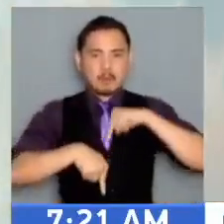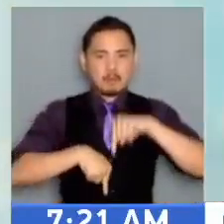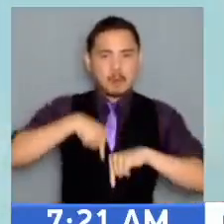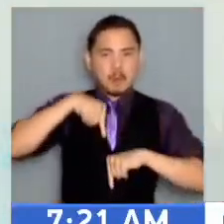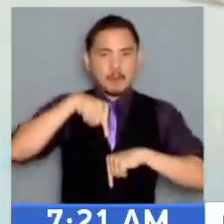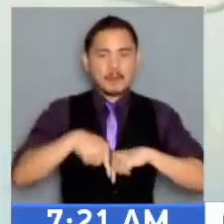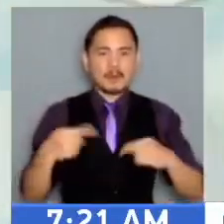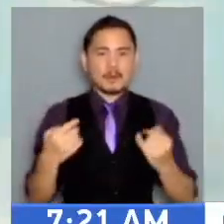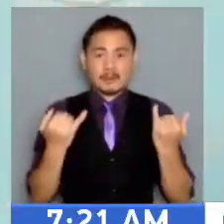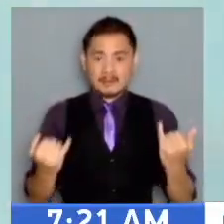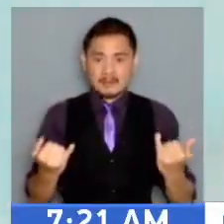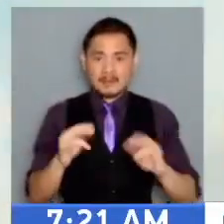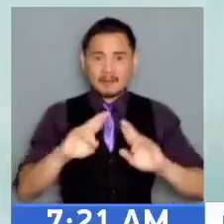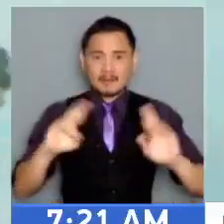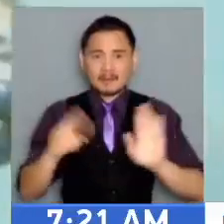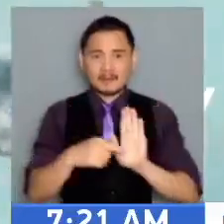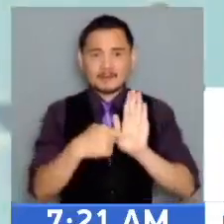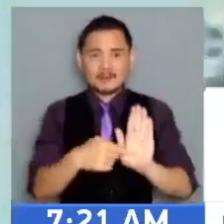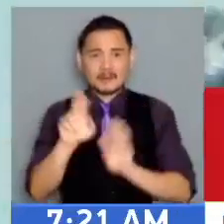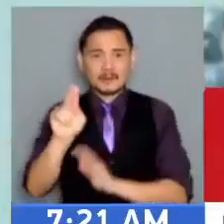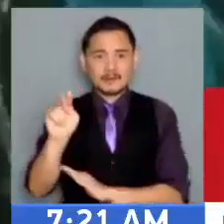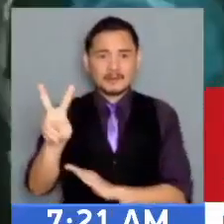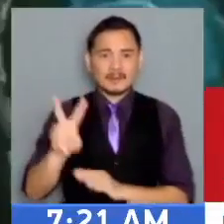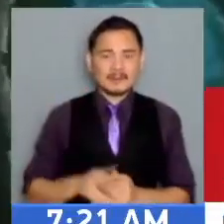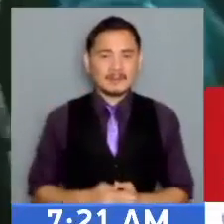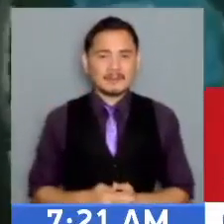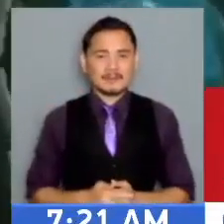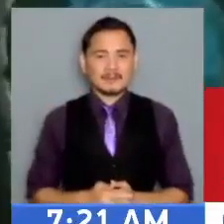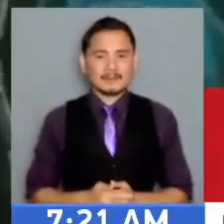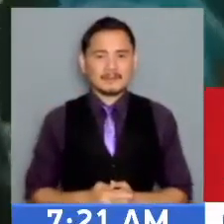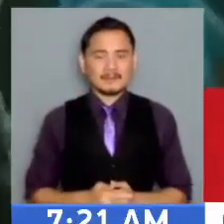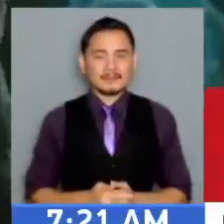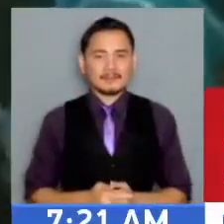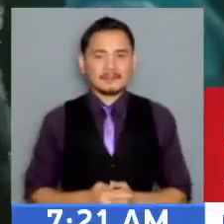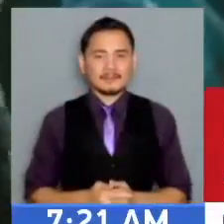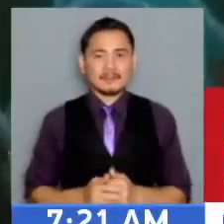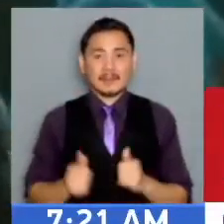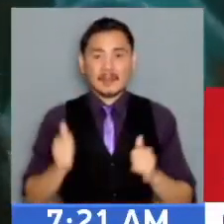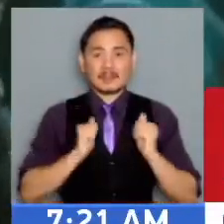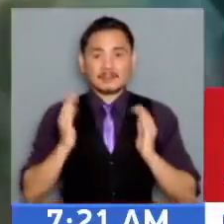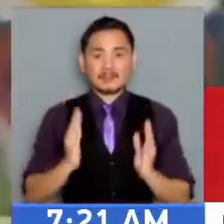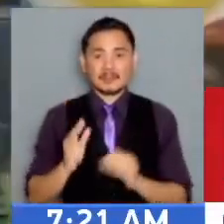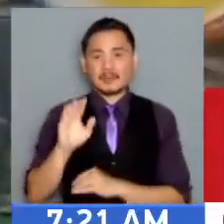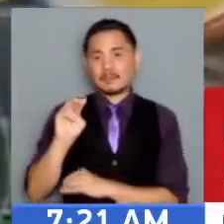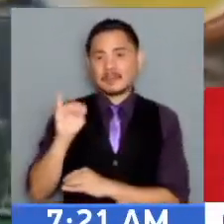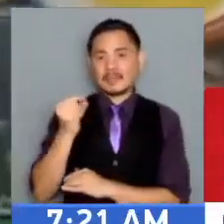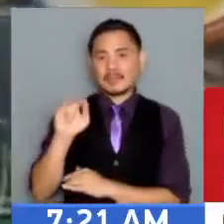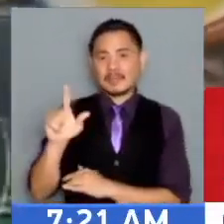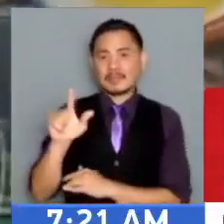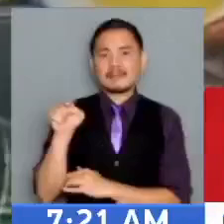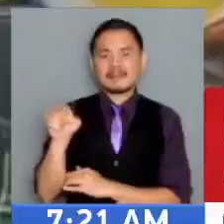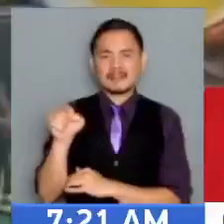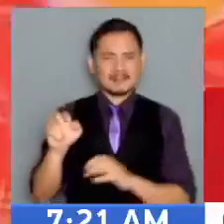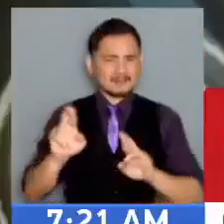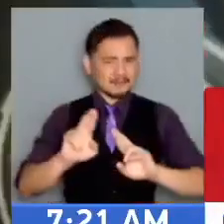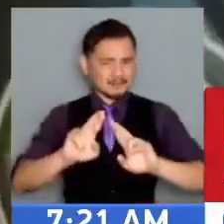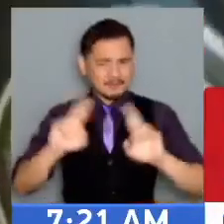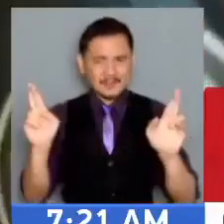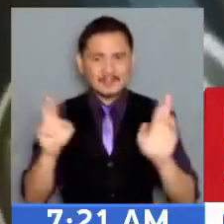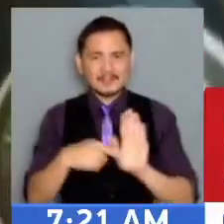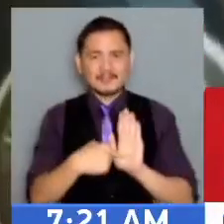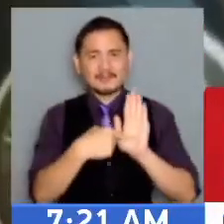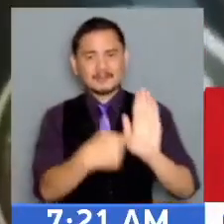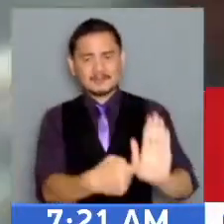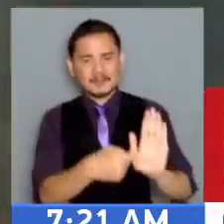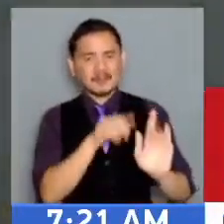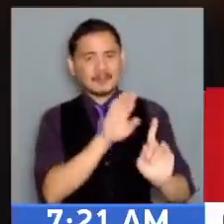telebisyon. Ang bida nitong si Sparkle Star Miguel Tanfelix, ready na raw ipakilala ang kanyang karakter.